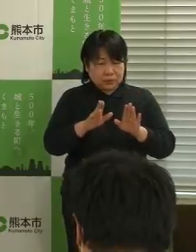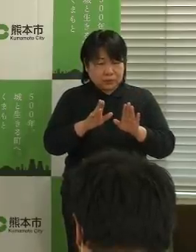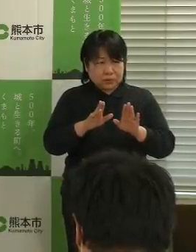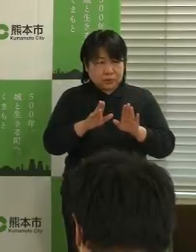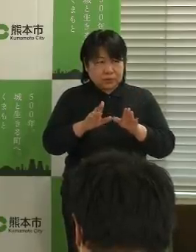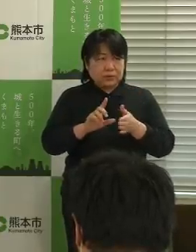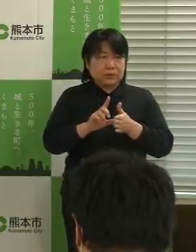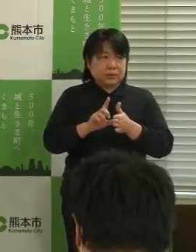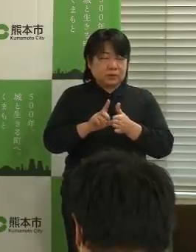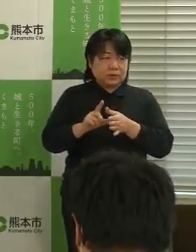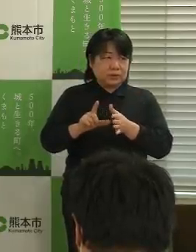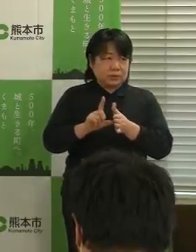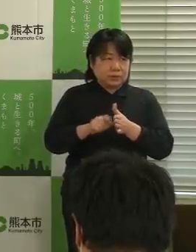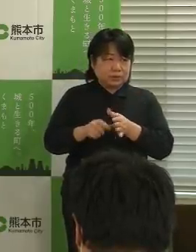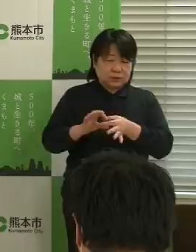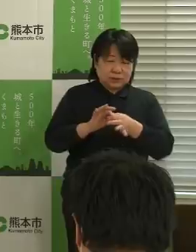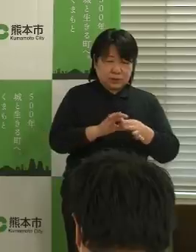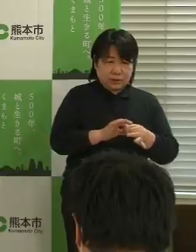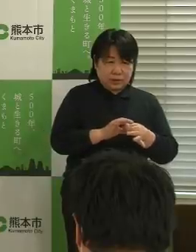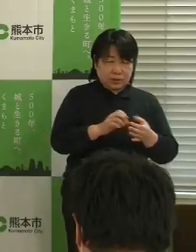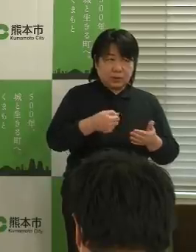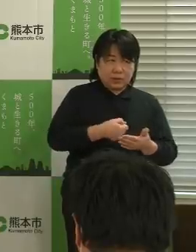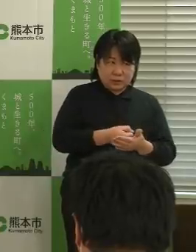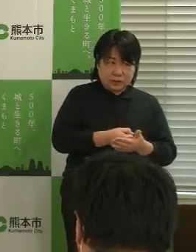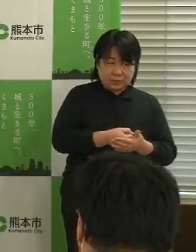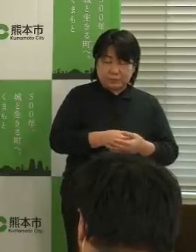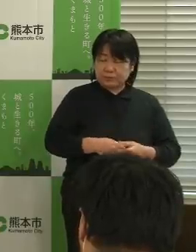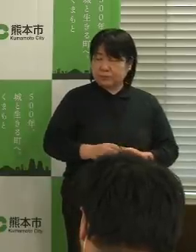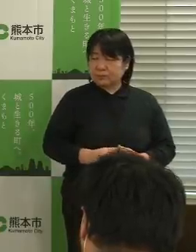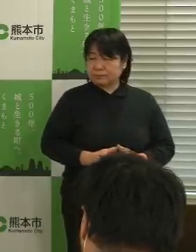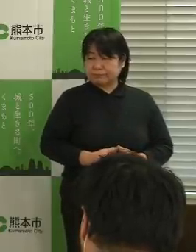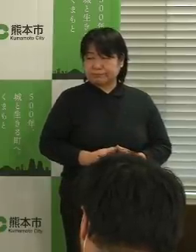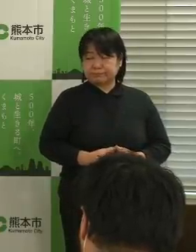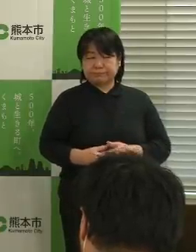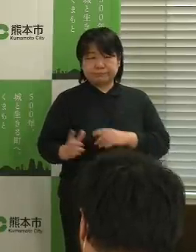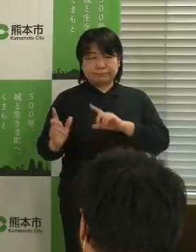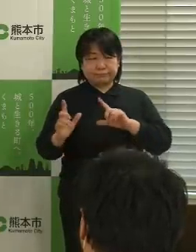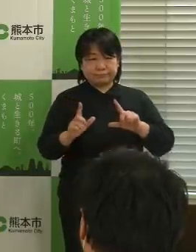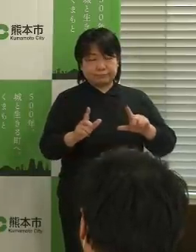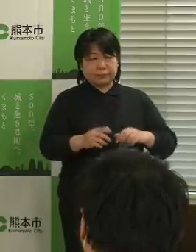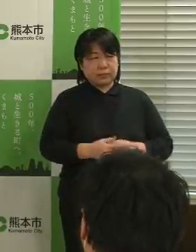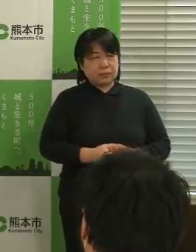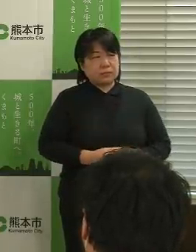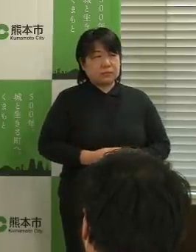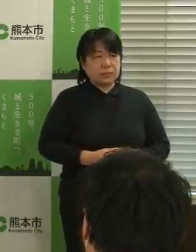ことですね。はい、そういうことです。で、あの熊本あの